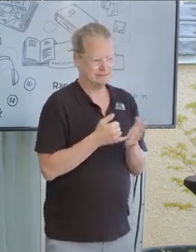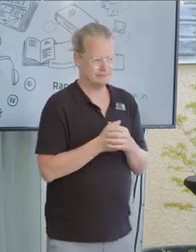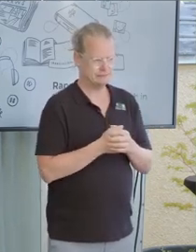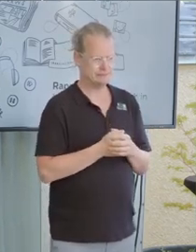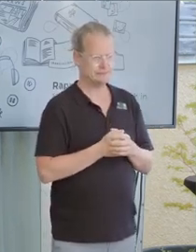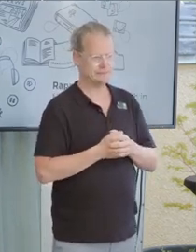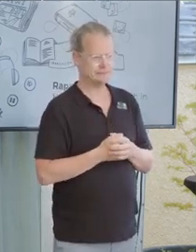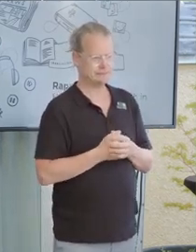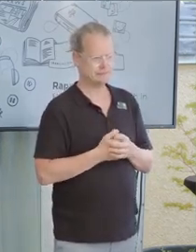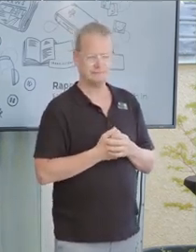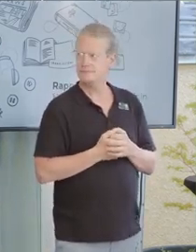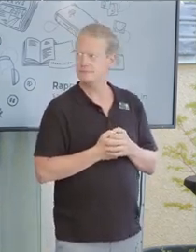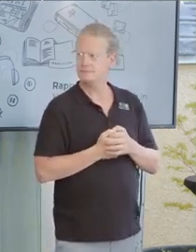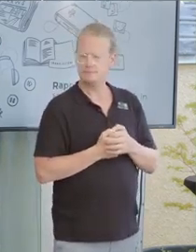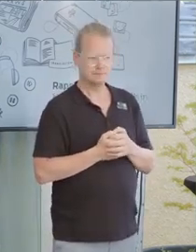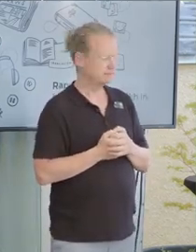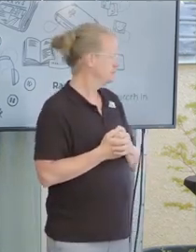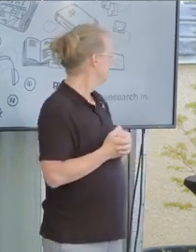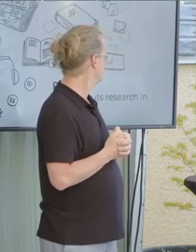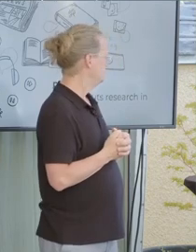säga. Jag blev väldigt nöjd.